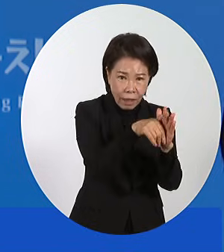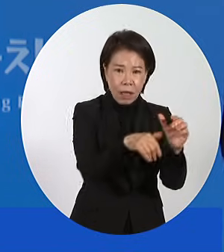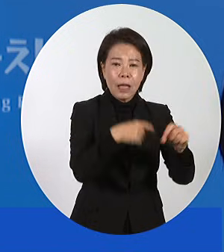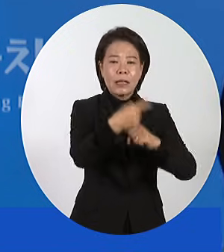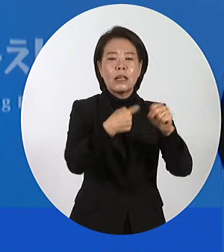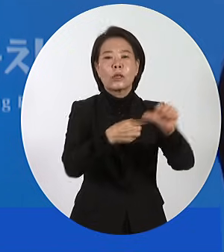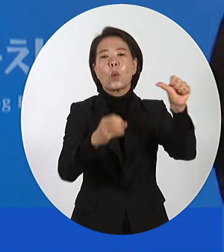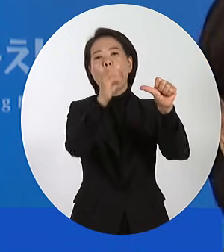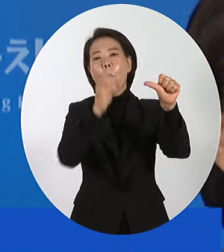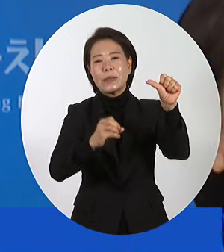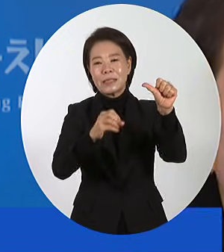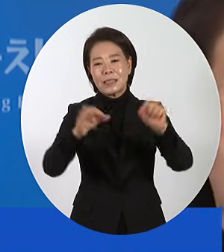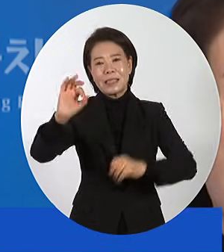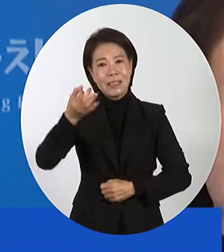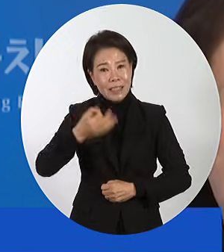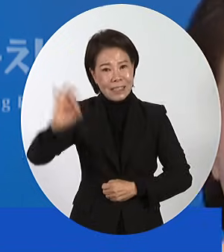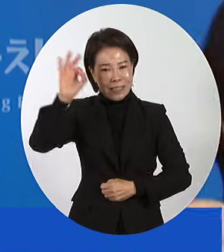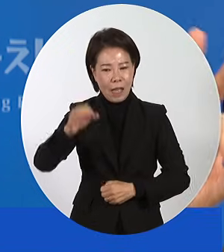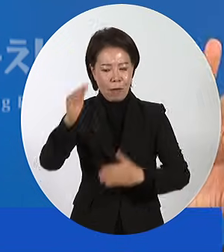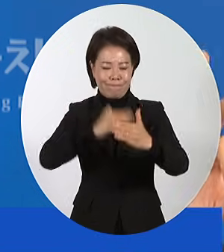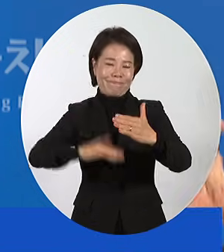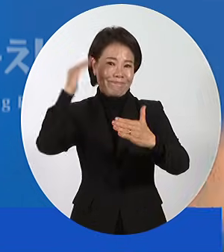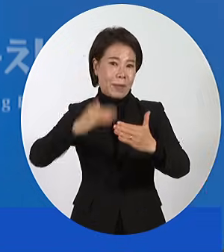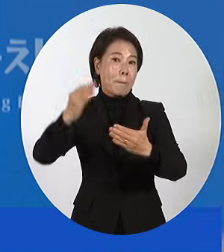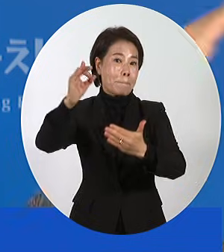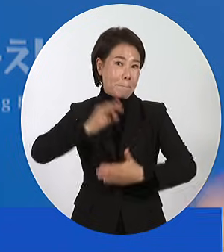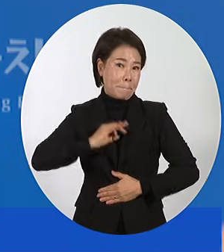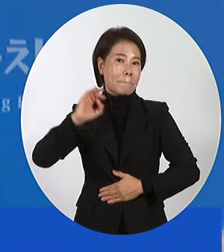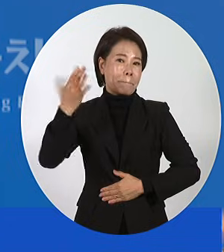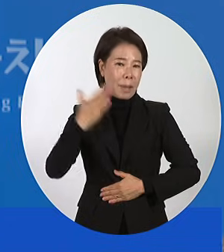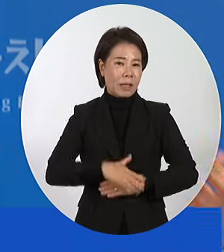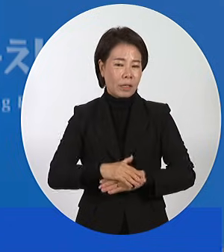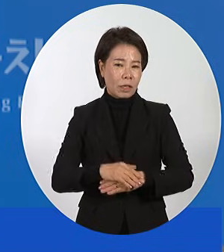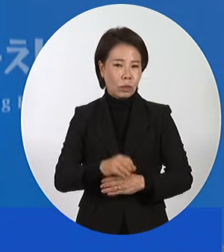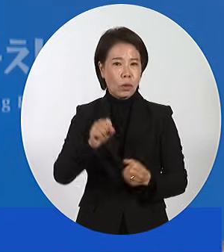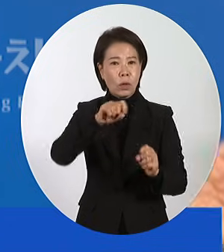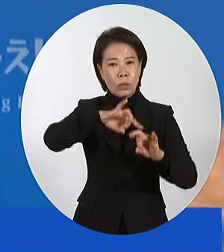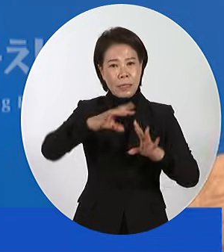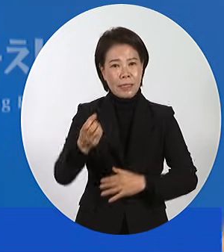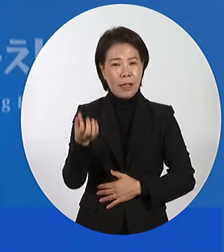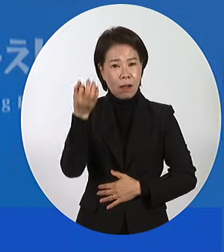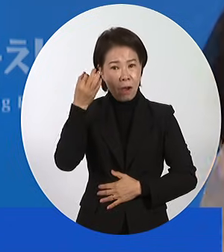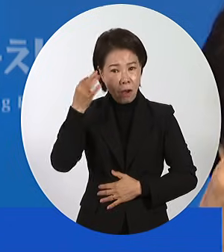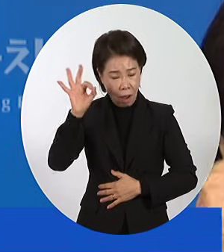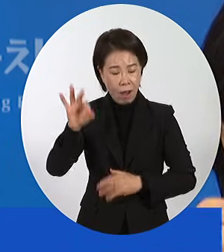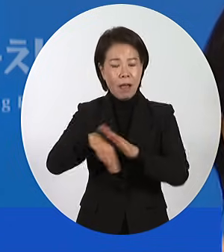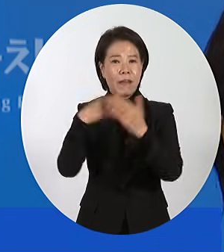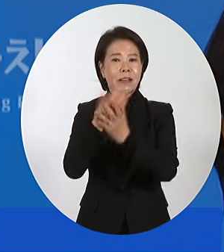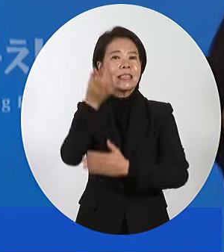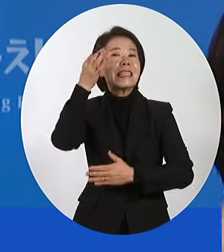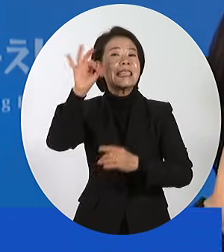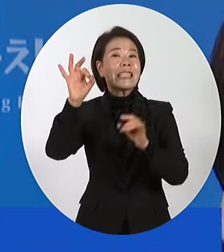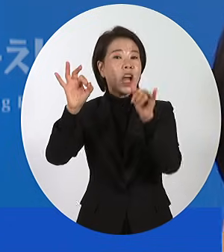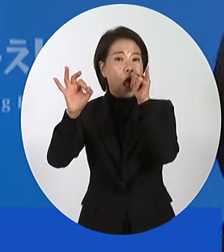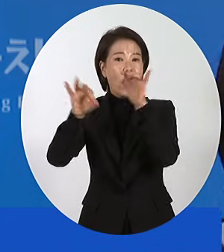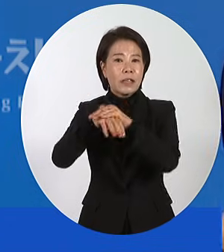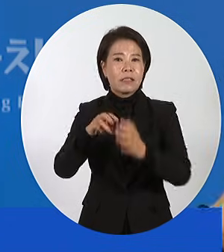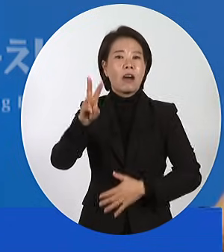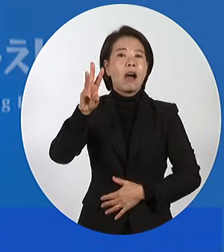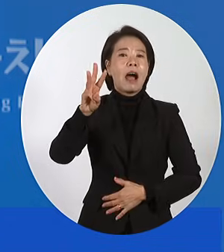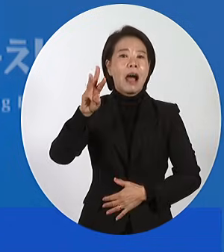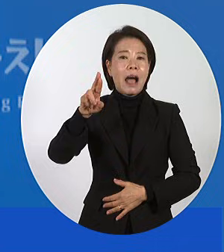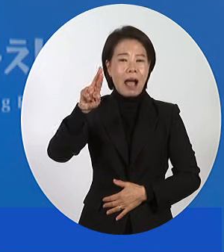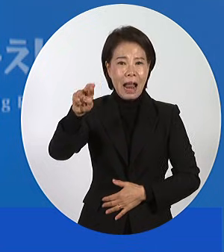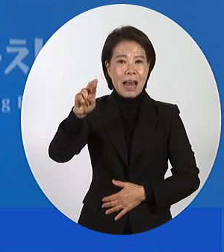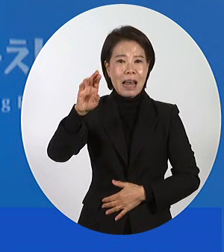연 5% 수준의 이자, 이 부분 고정적으로 받게 되겠고요. 이와 함께 재생에너지 인증이 있습니다. 이 REC 수익은